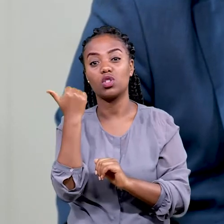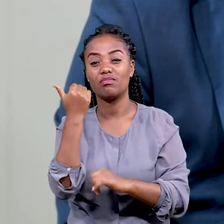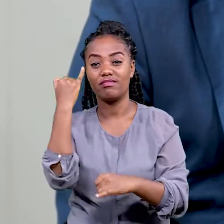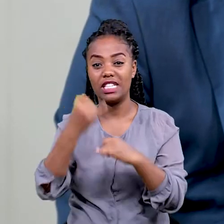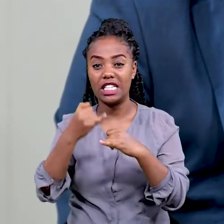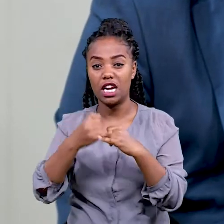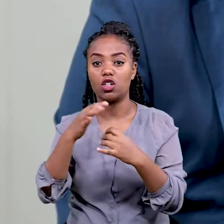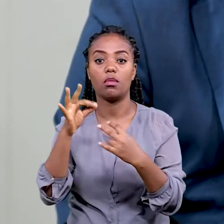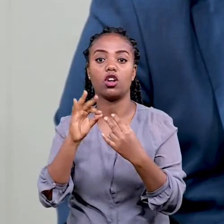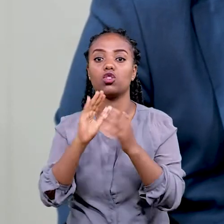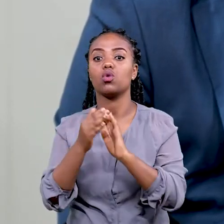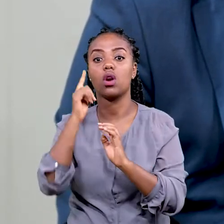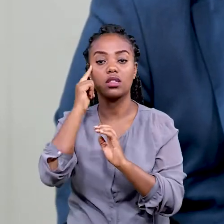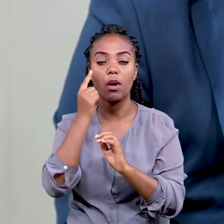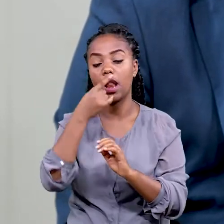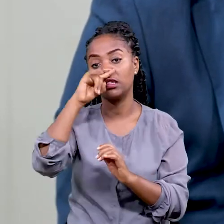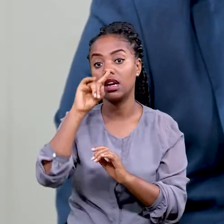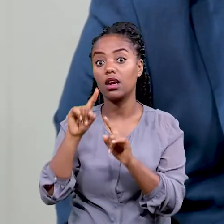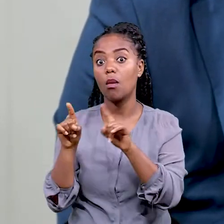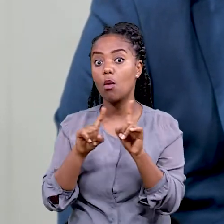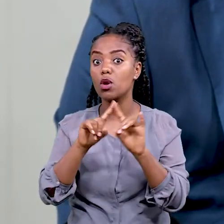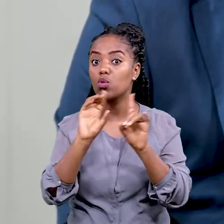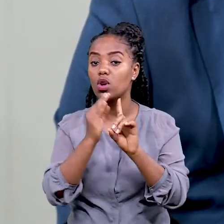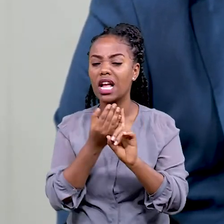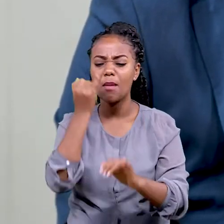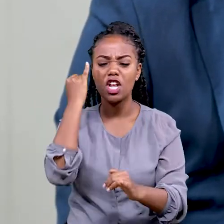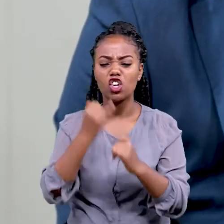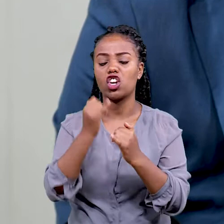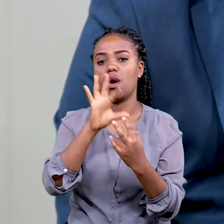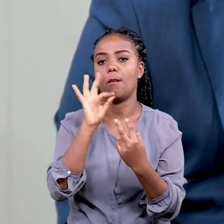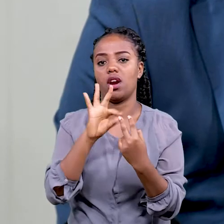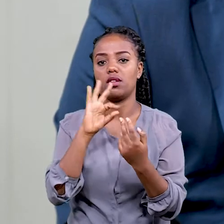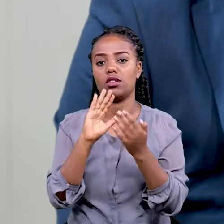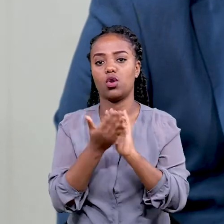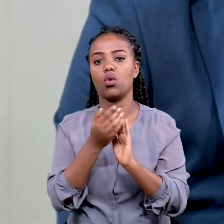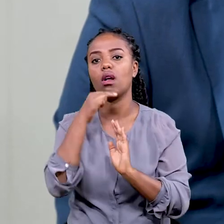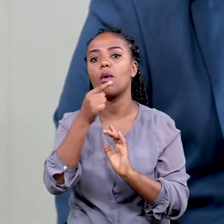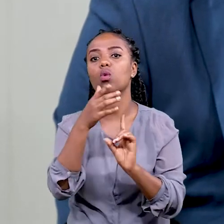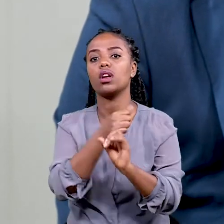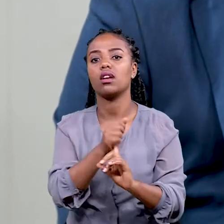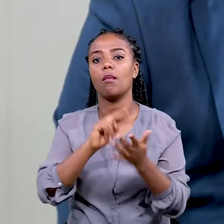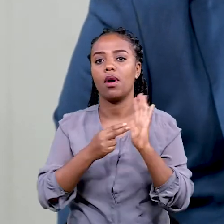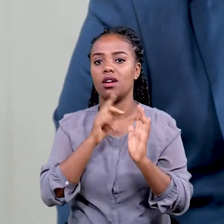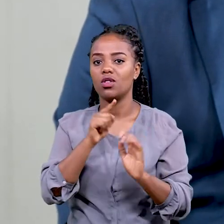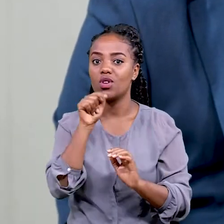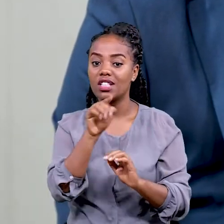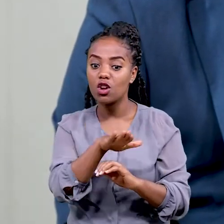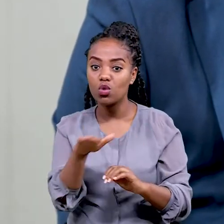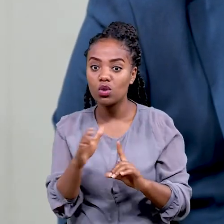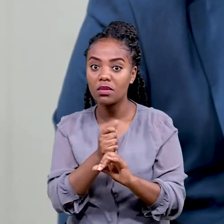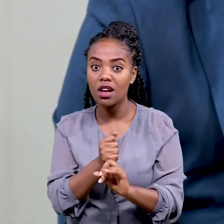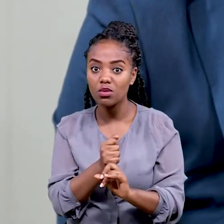ላስት ሪዞርት እንዲሆን እናስባለን። ግን ለህፃናት በተለይ የመጨረሻ አማራጭ እንዲሆን ተብሎ ይያዛል ማለት ነው። እነዚህ